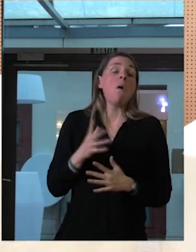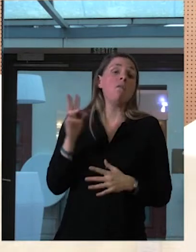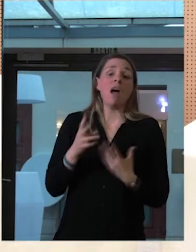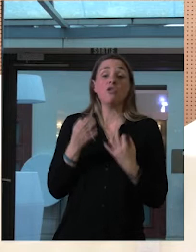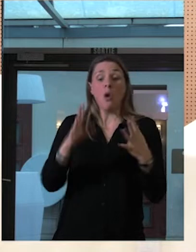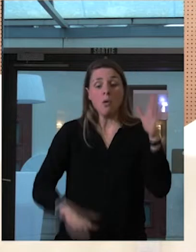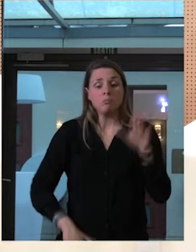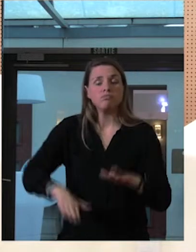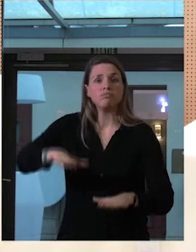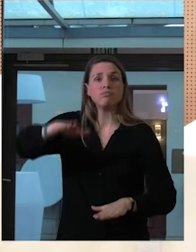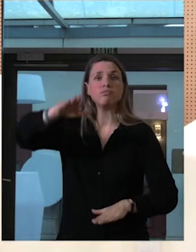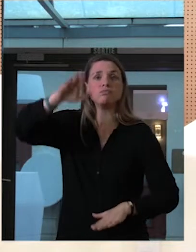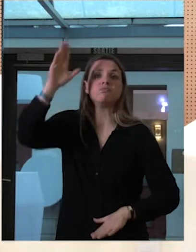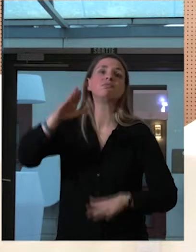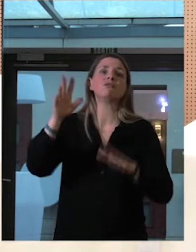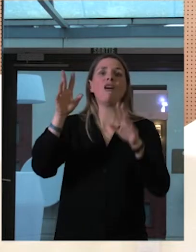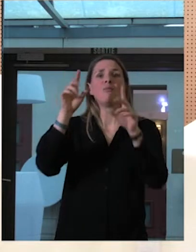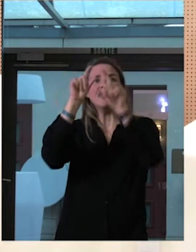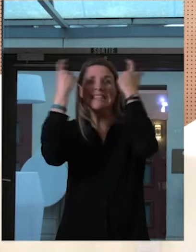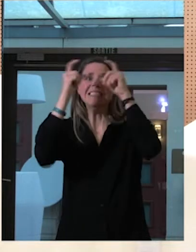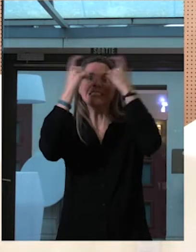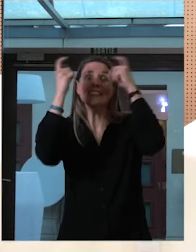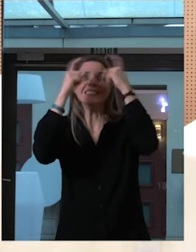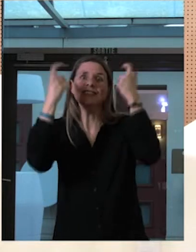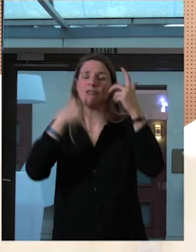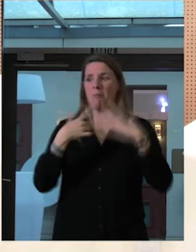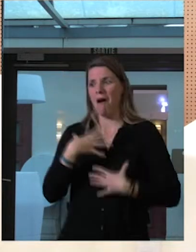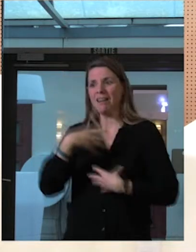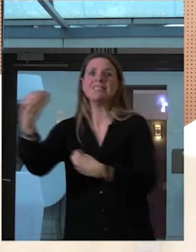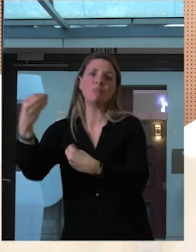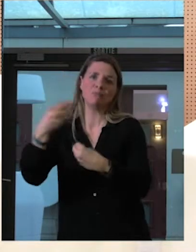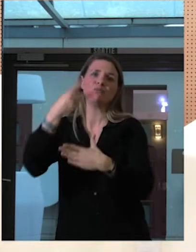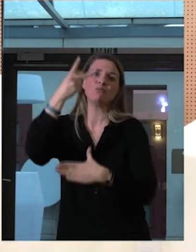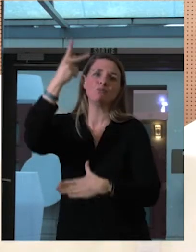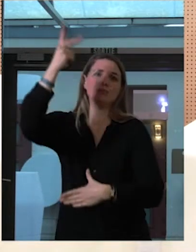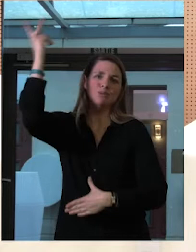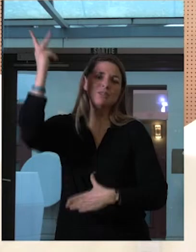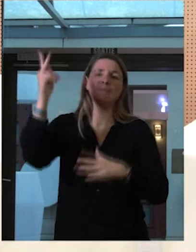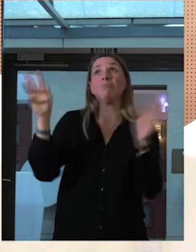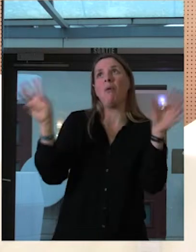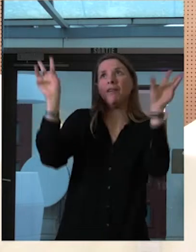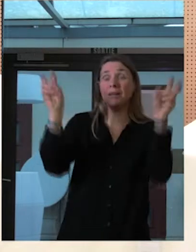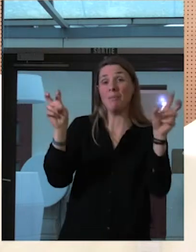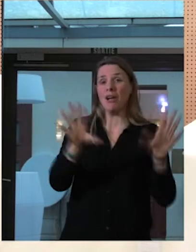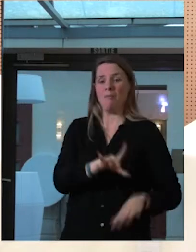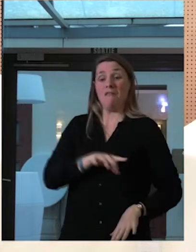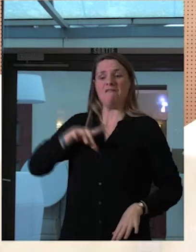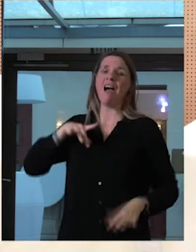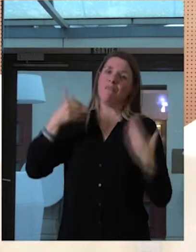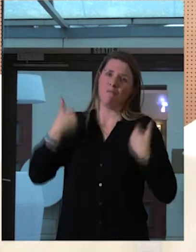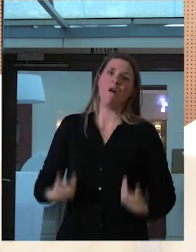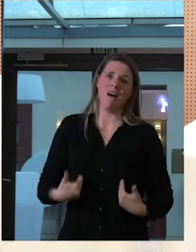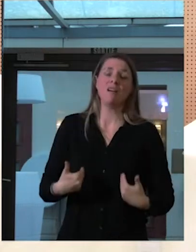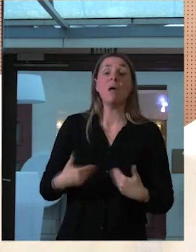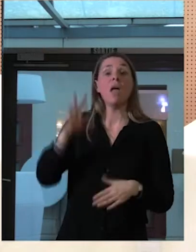je grandissais, plus je gagnais des titres, et donc plus on m'acceptait et on était, entre guillemets, fiers de ce que je faisais. Mais étant